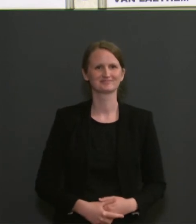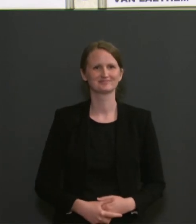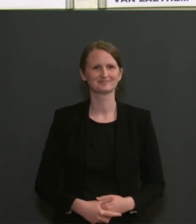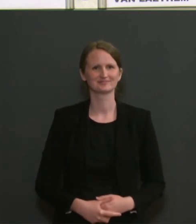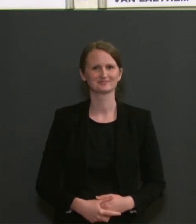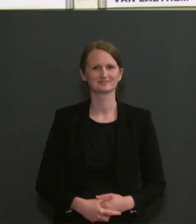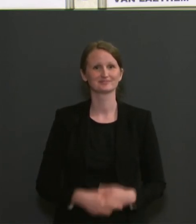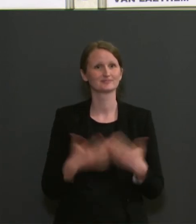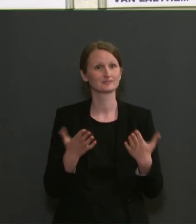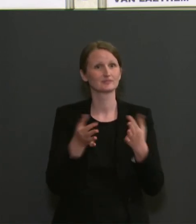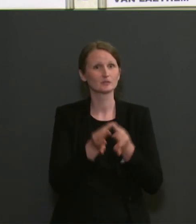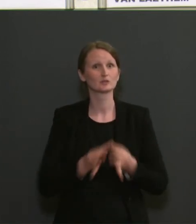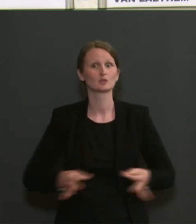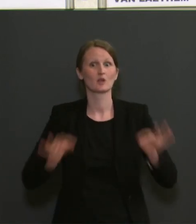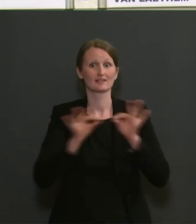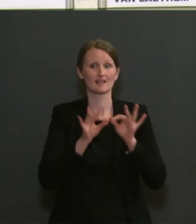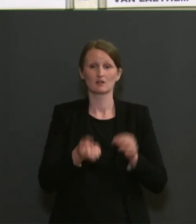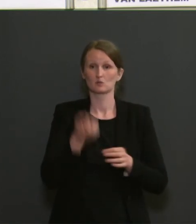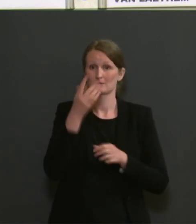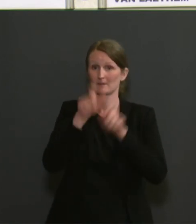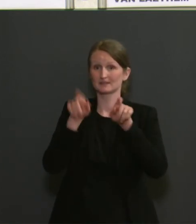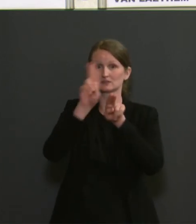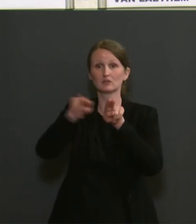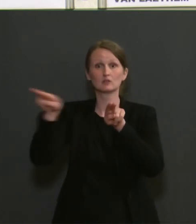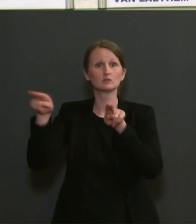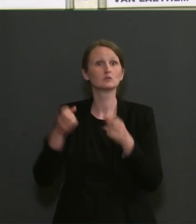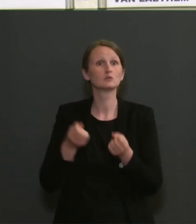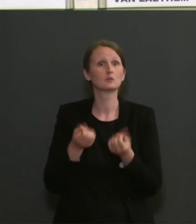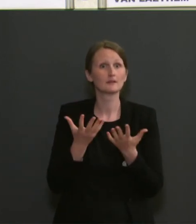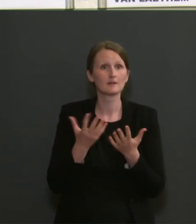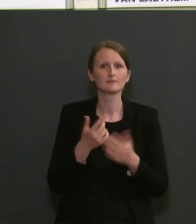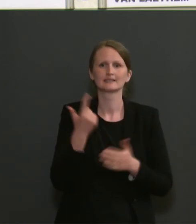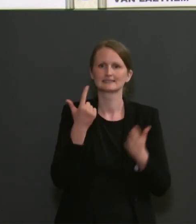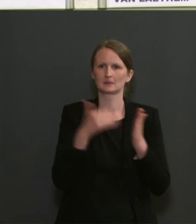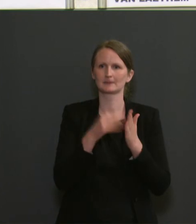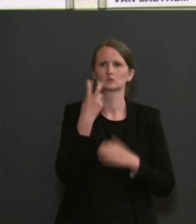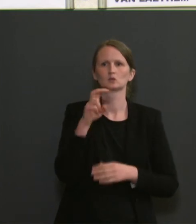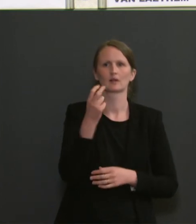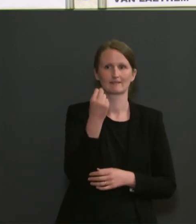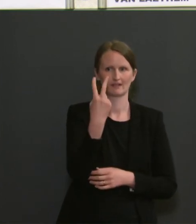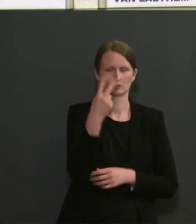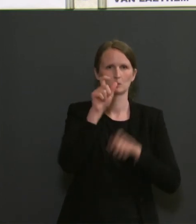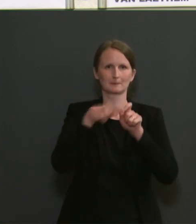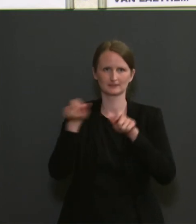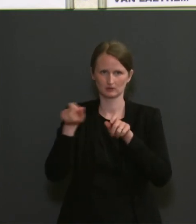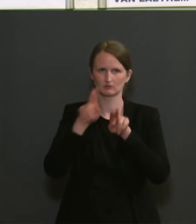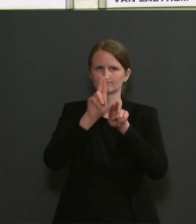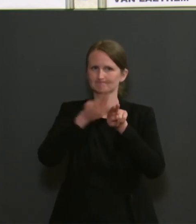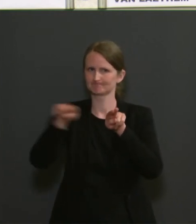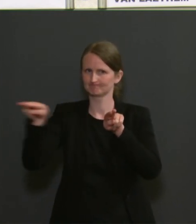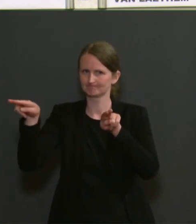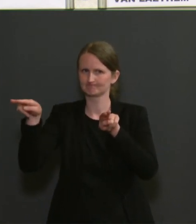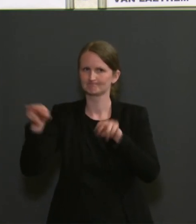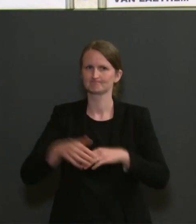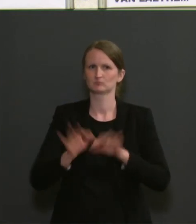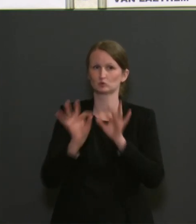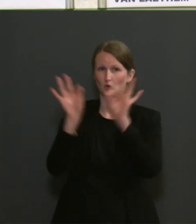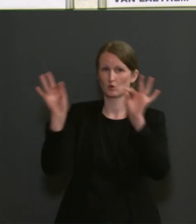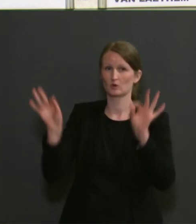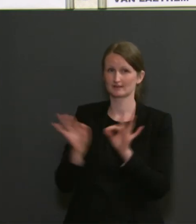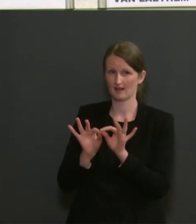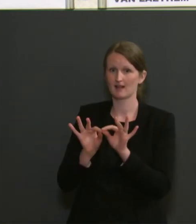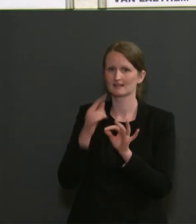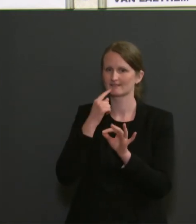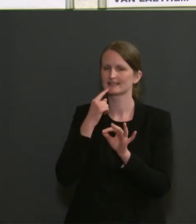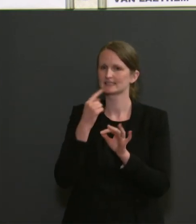7282 patients Covid dans nos lits d'hôpitaux, ce qui est un peu moins qu'hier et avant-hier. C'est la première fois